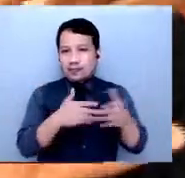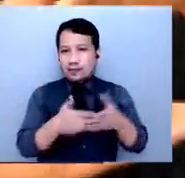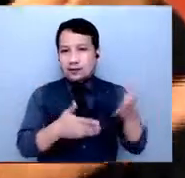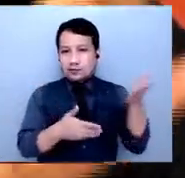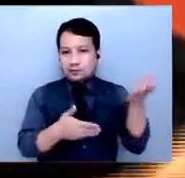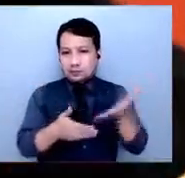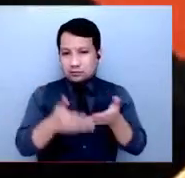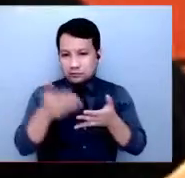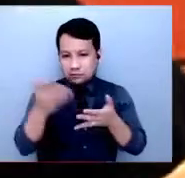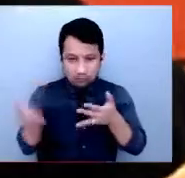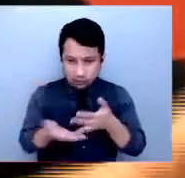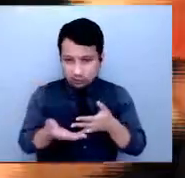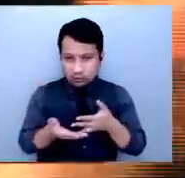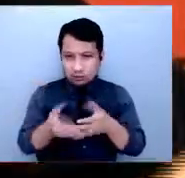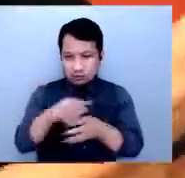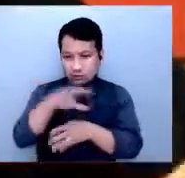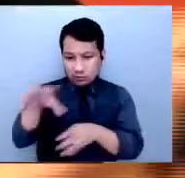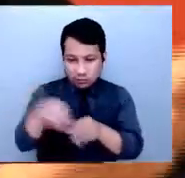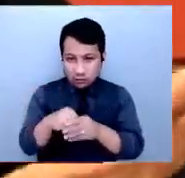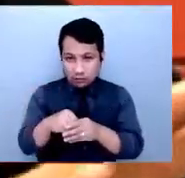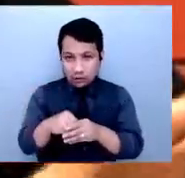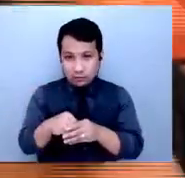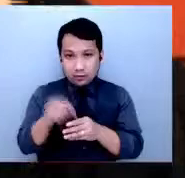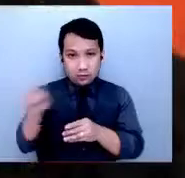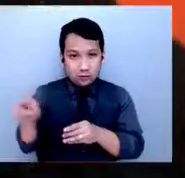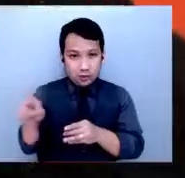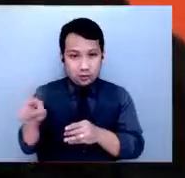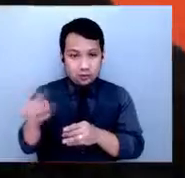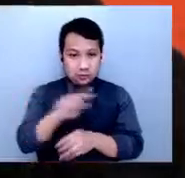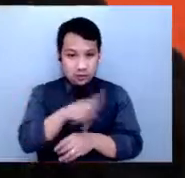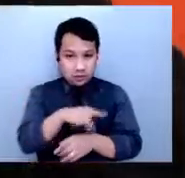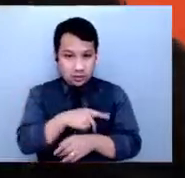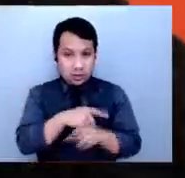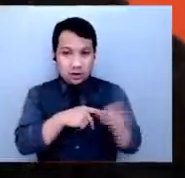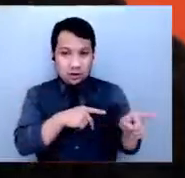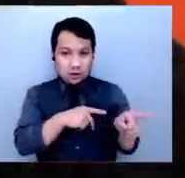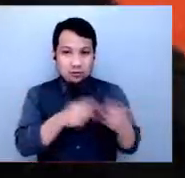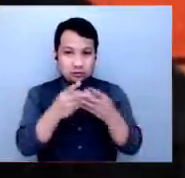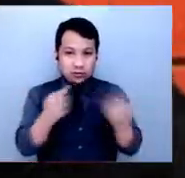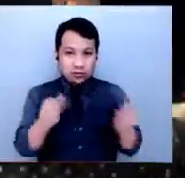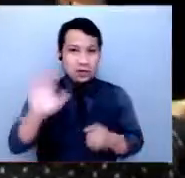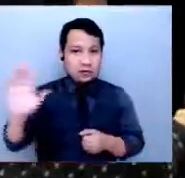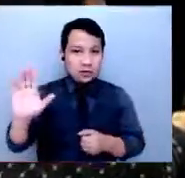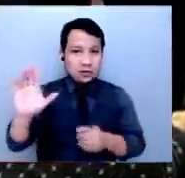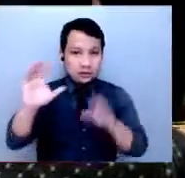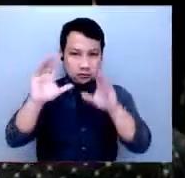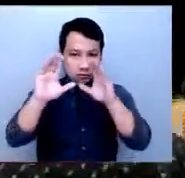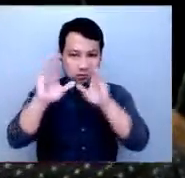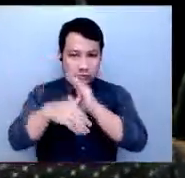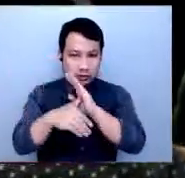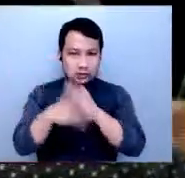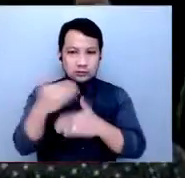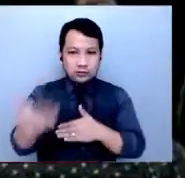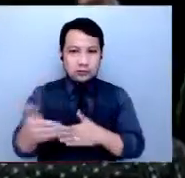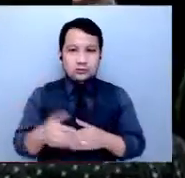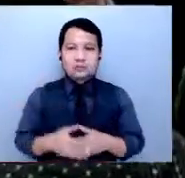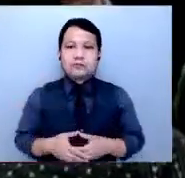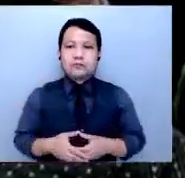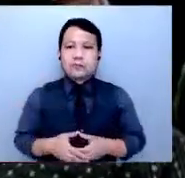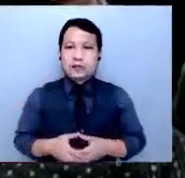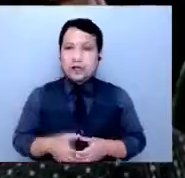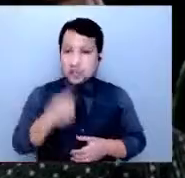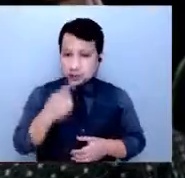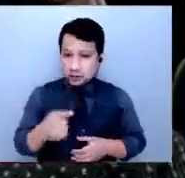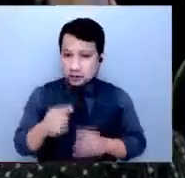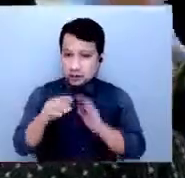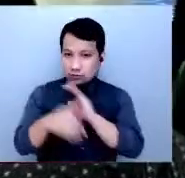are involved with individual personalities, that will be resolved by the COMELEC in due time. Sabi ng COMELEC,